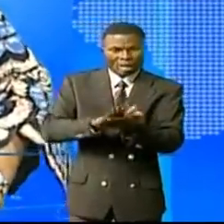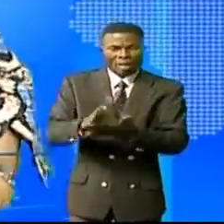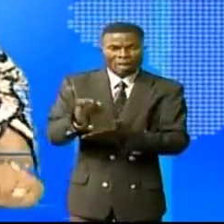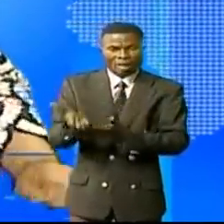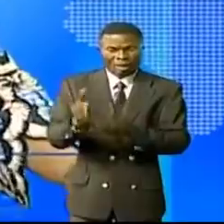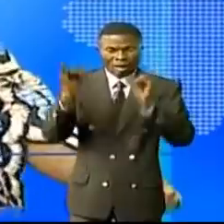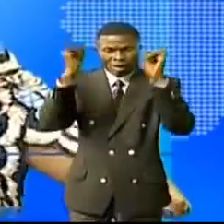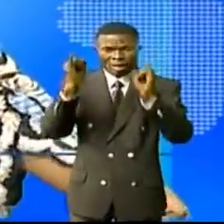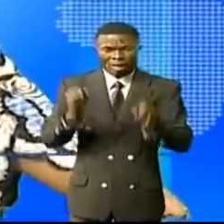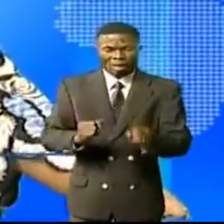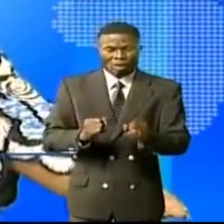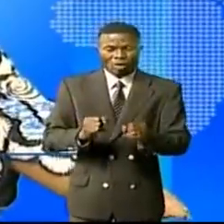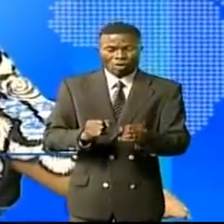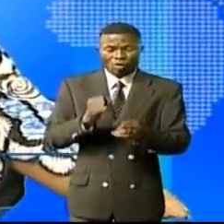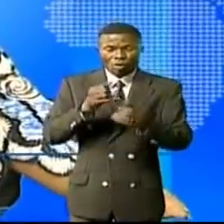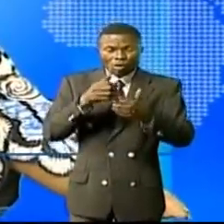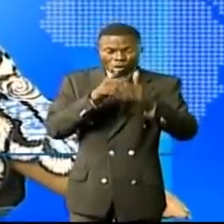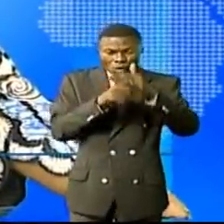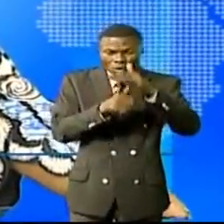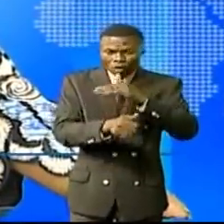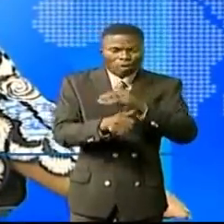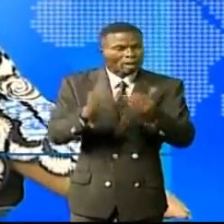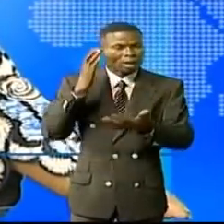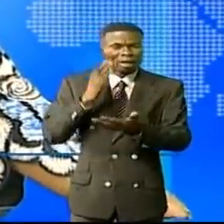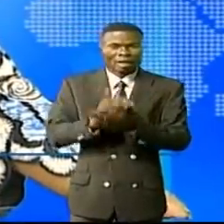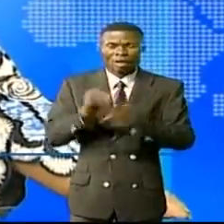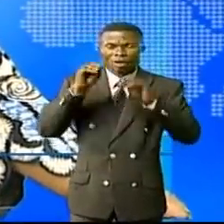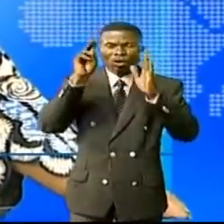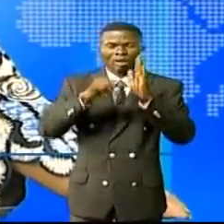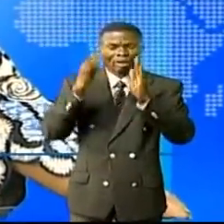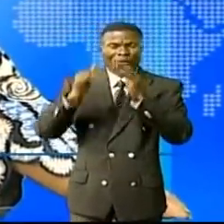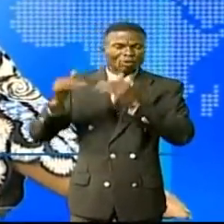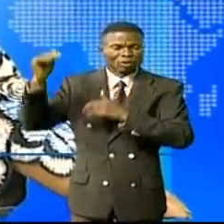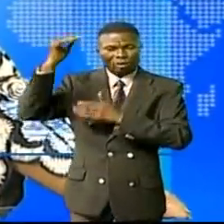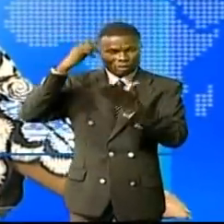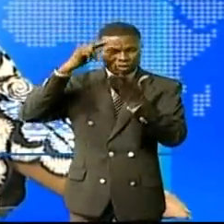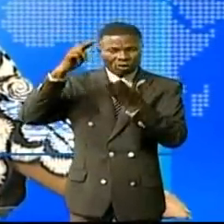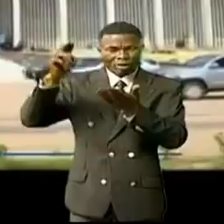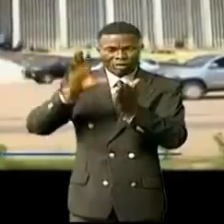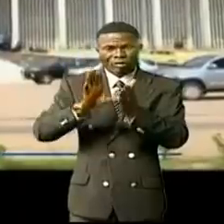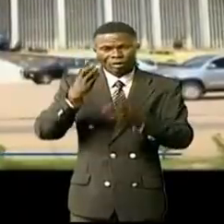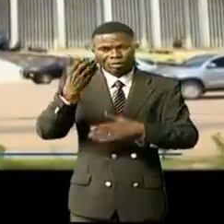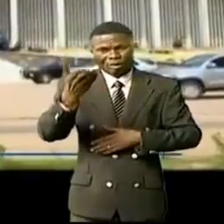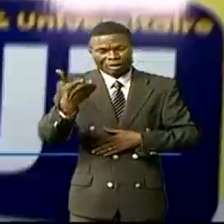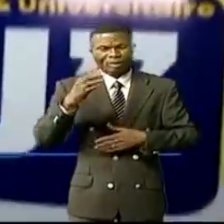façon d'éviter toute fraude au sein des établissements d'enseignement supérieur et universitaire au Dépenda.